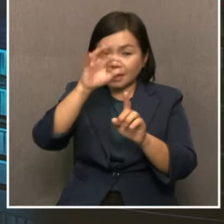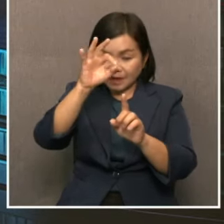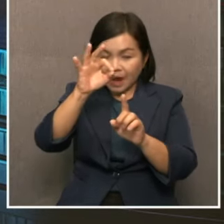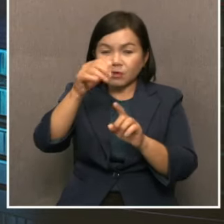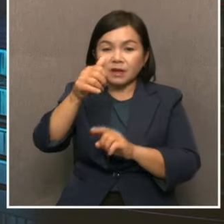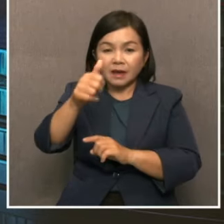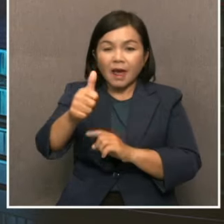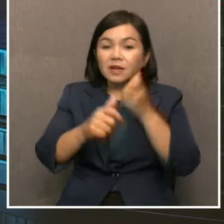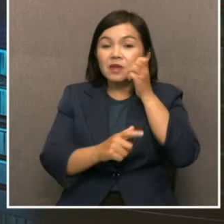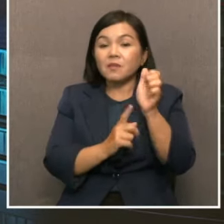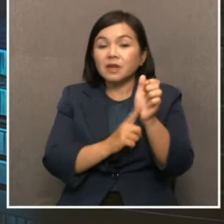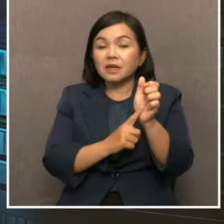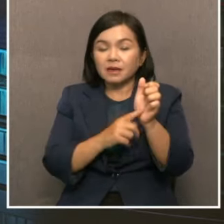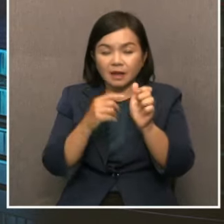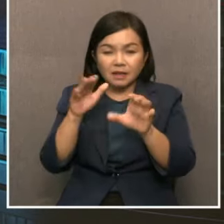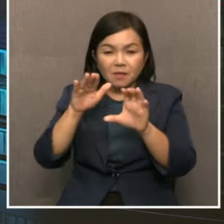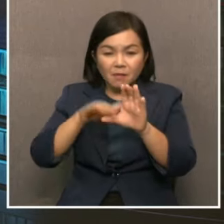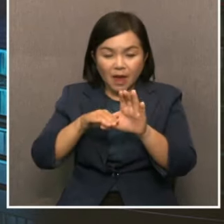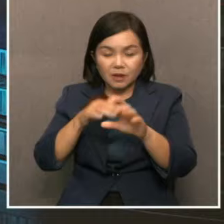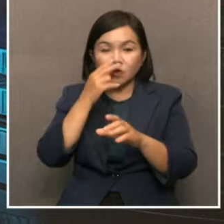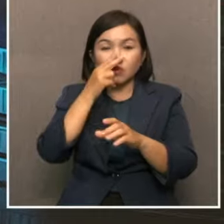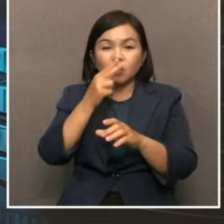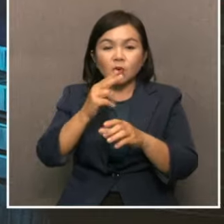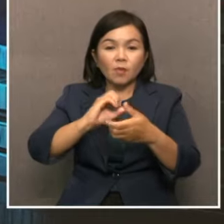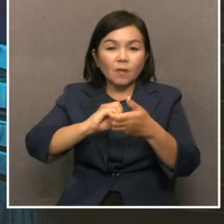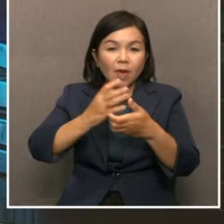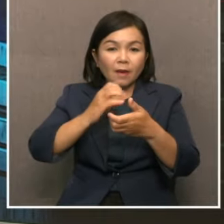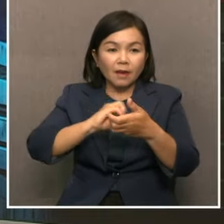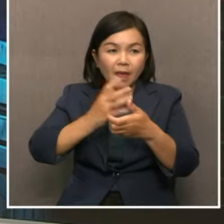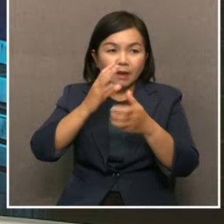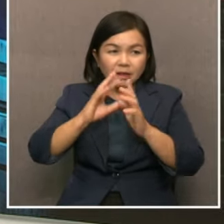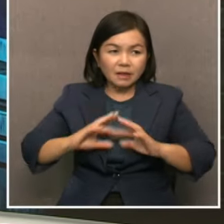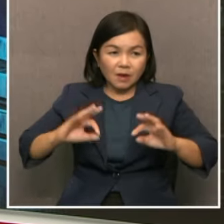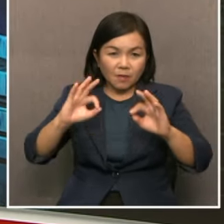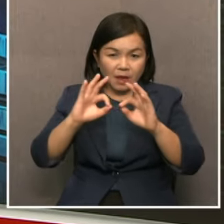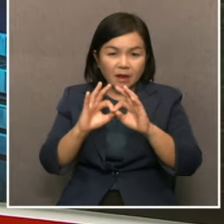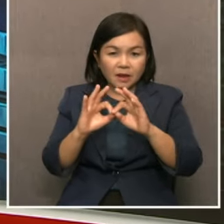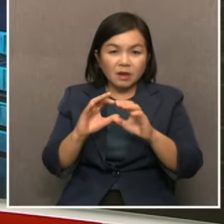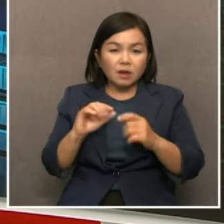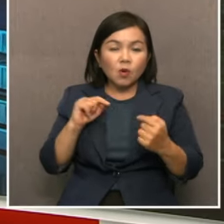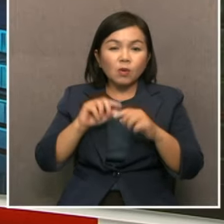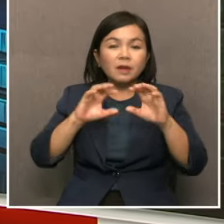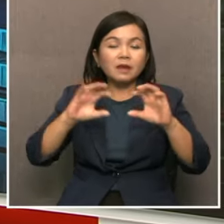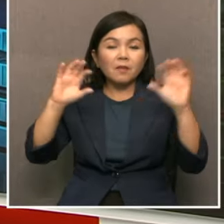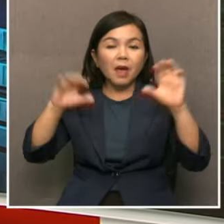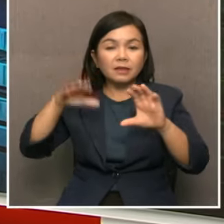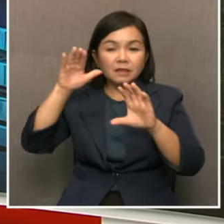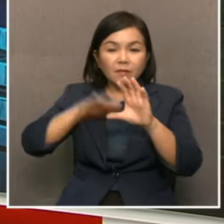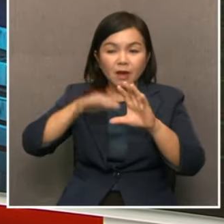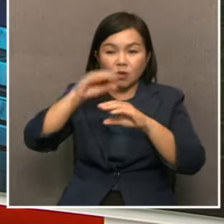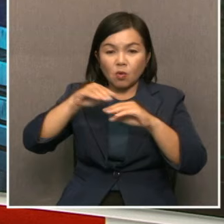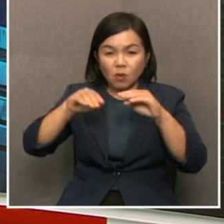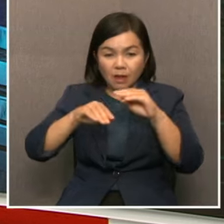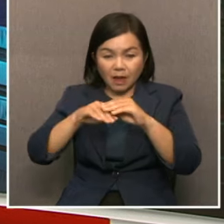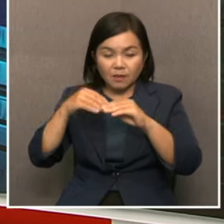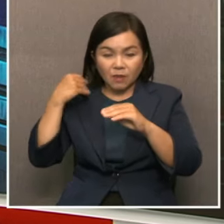ะเน้นย้ำช่องทางกันอีกสักครั้งนึงค่ะแอปพลิเคชันทางรัฐเป็นช่องทางสำคัญเลยนะคะสำหรับการลงทะเบียนเข้าร่วมโครงการนี้ค่ะ